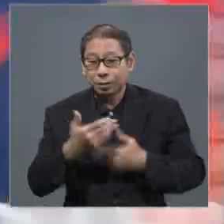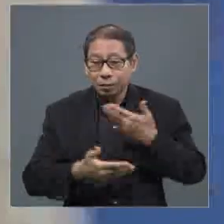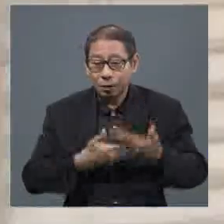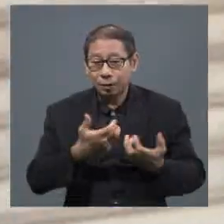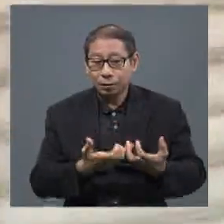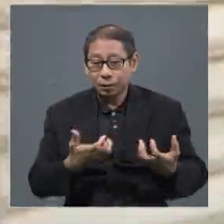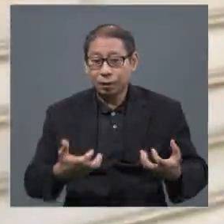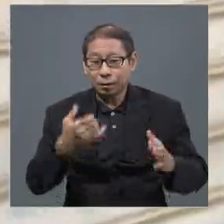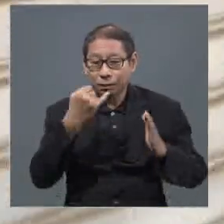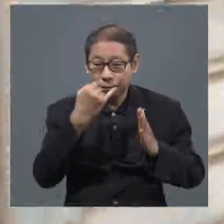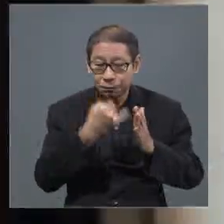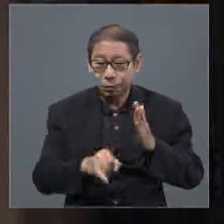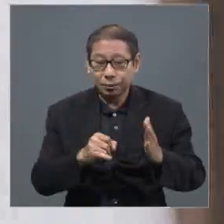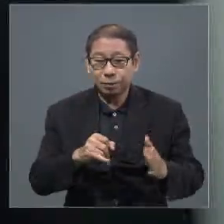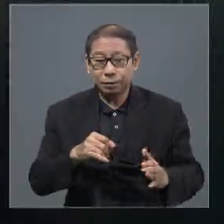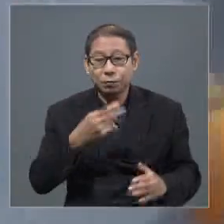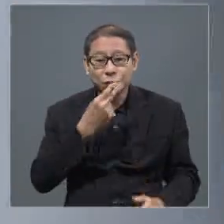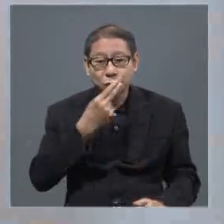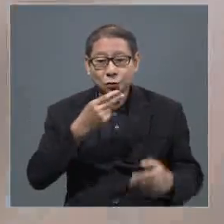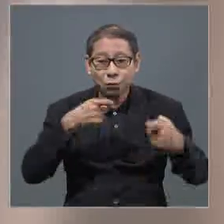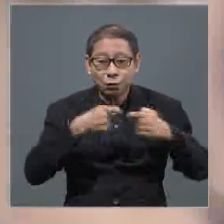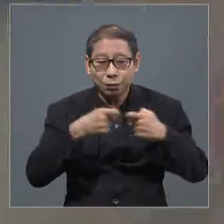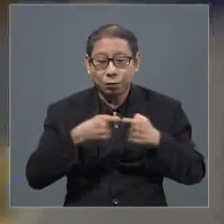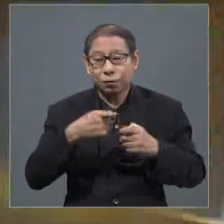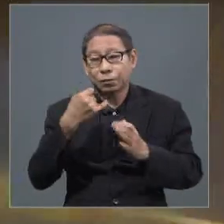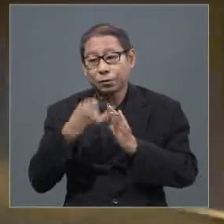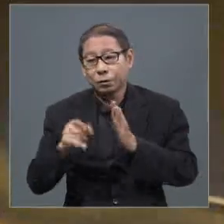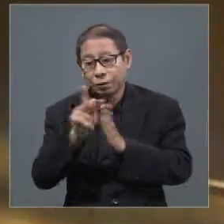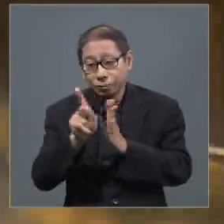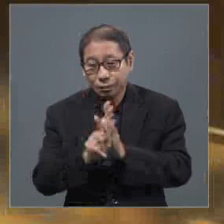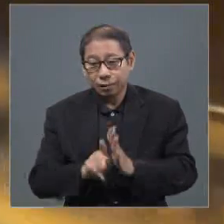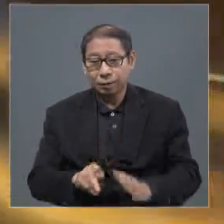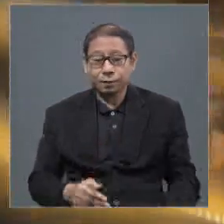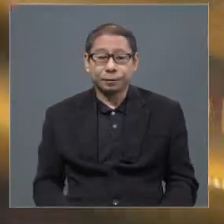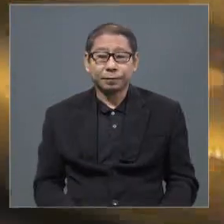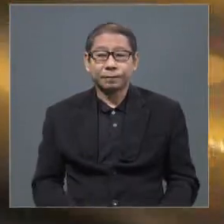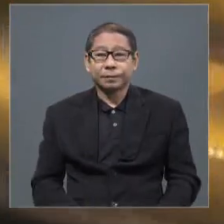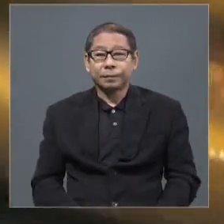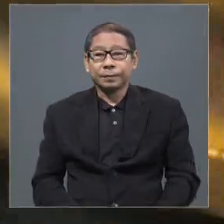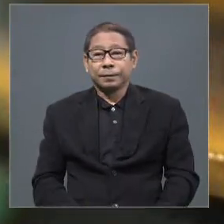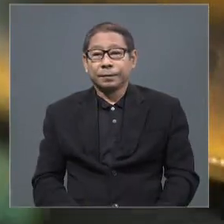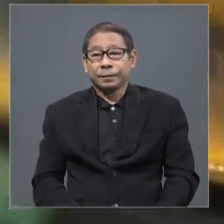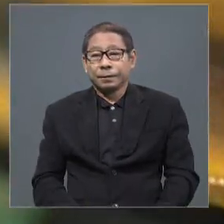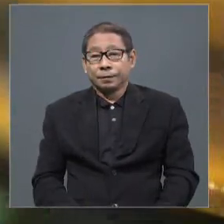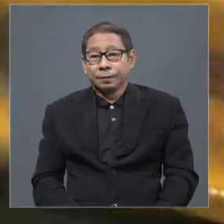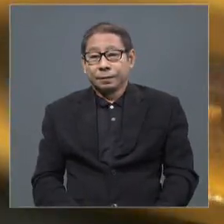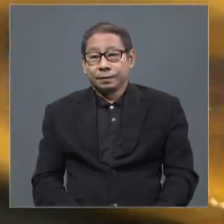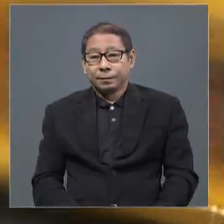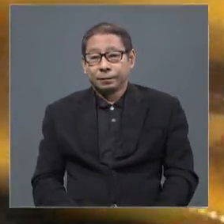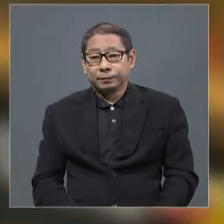สินค้าบารากู่หรือบุหรี่ไฟฟ้าโดยฝ่าฝืนคำสั่งของคณะกรรมการคุ้มครองผู้บริโภคครับ